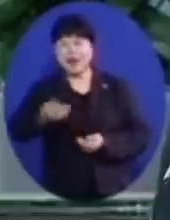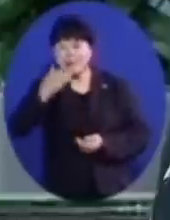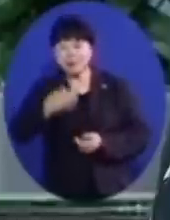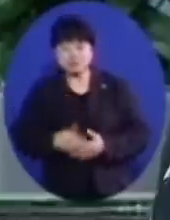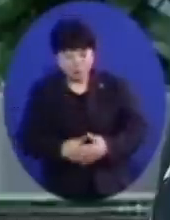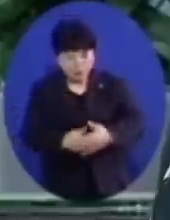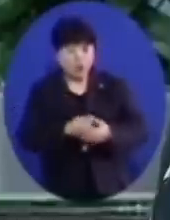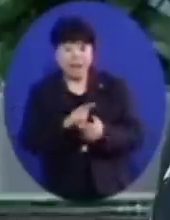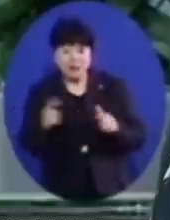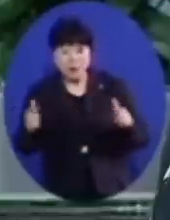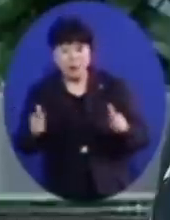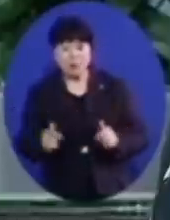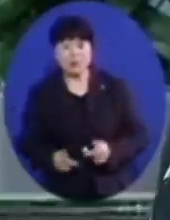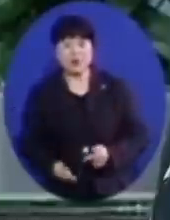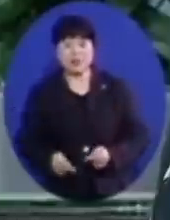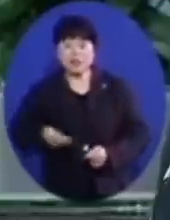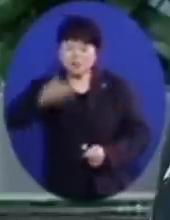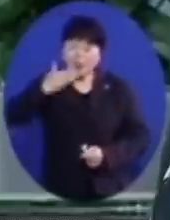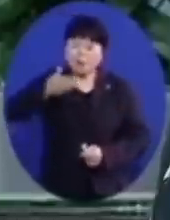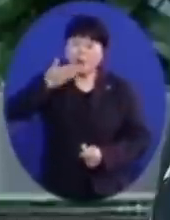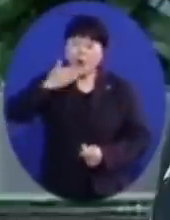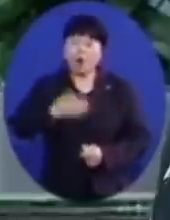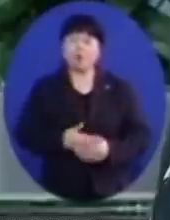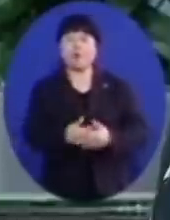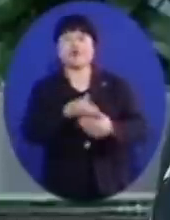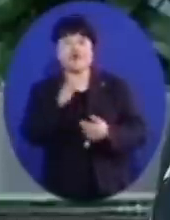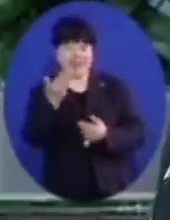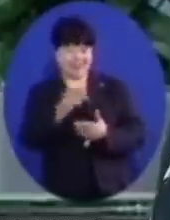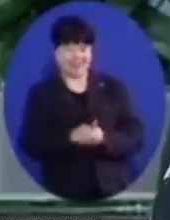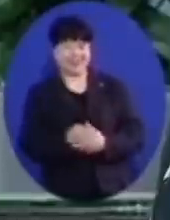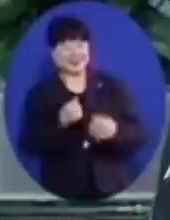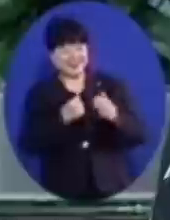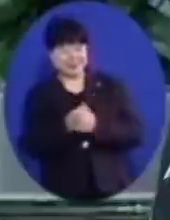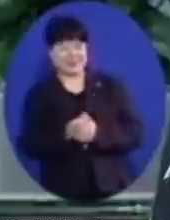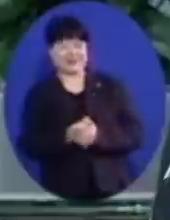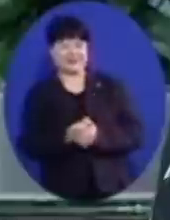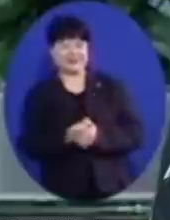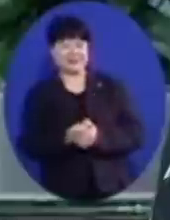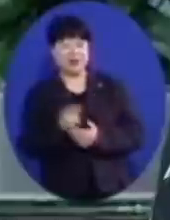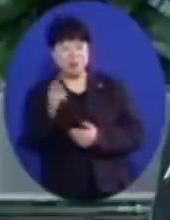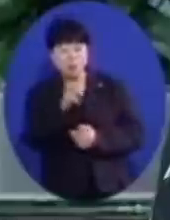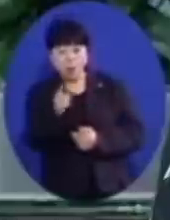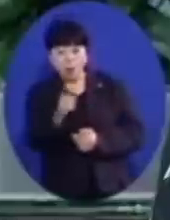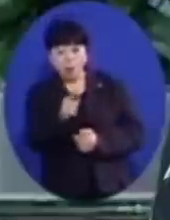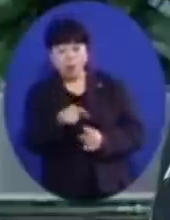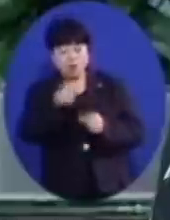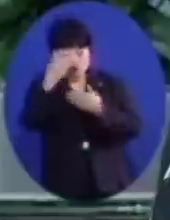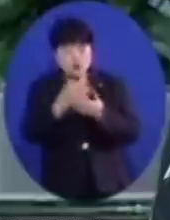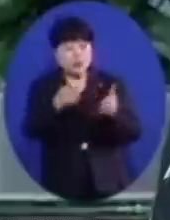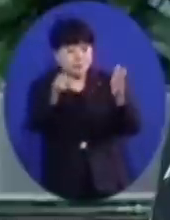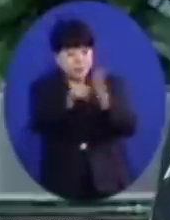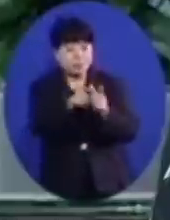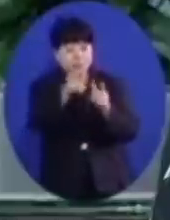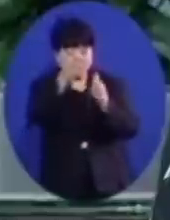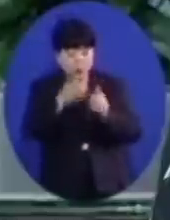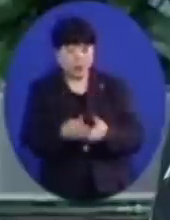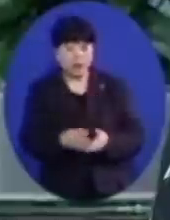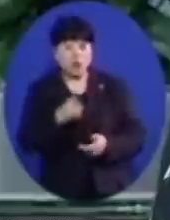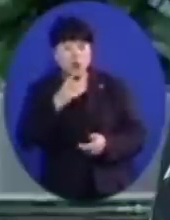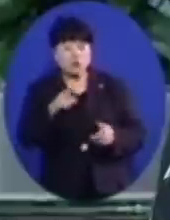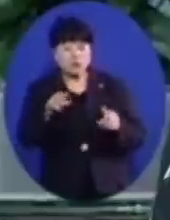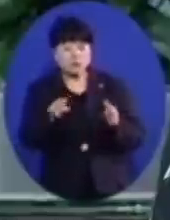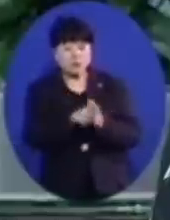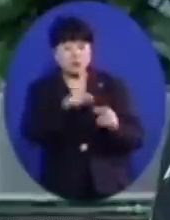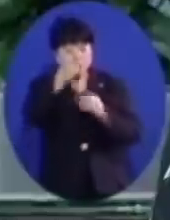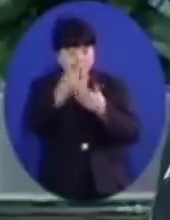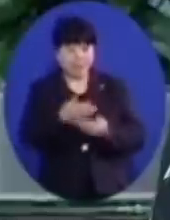않습니다 맑은 세속 먹어야 되는 것입니다 그러므로 구원은 오직 믿음으로 오직 은혜로